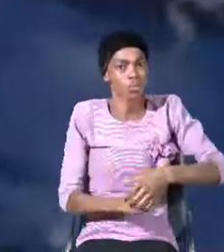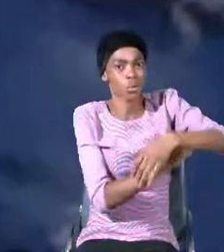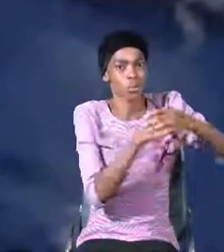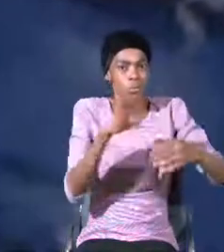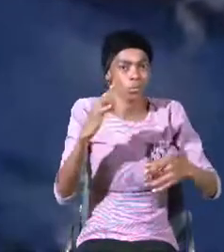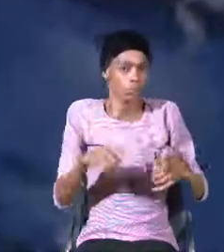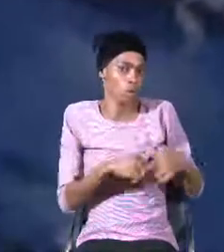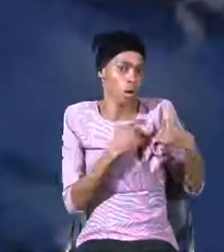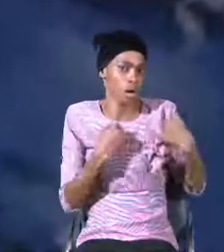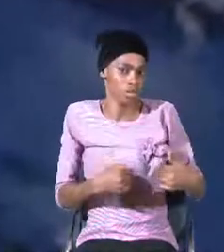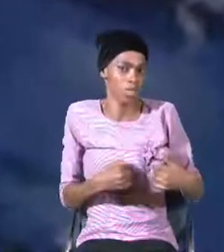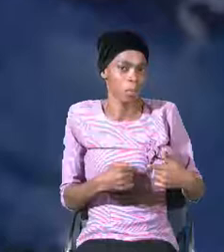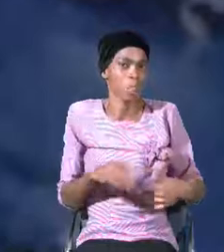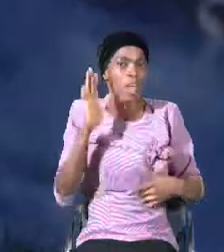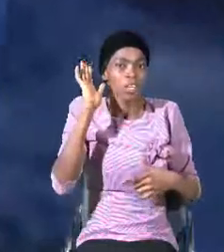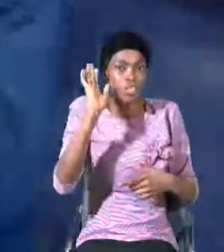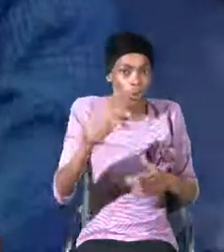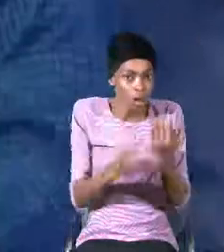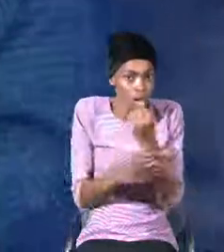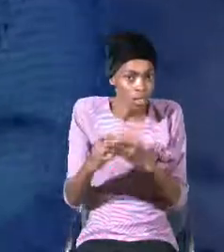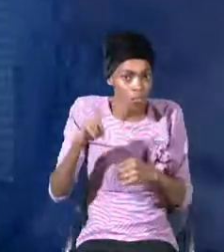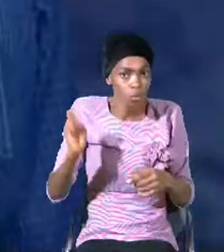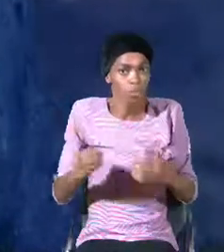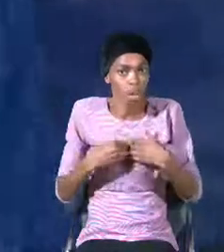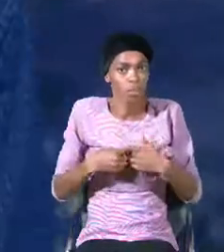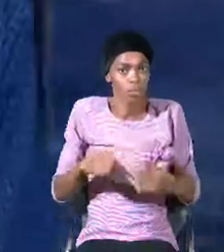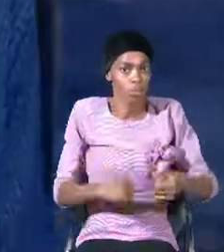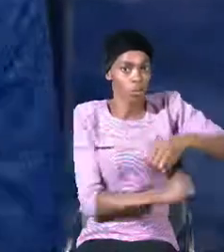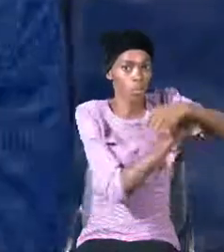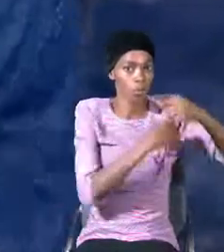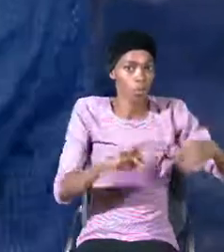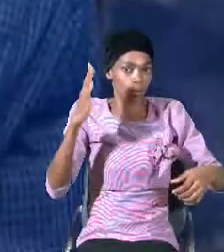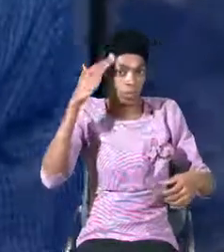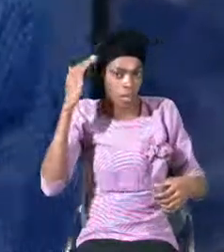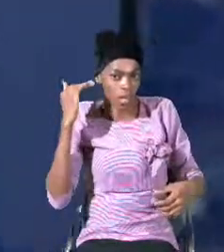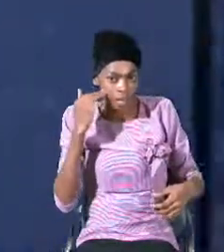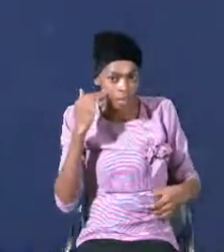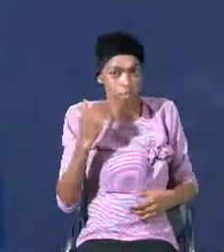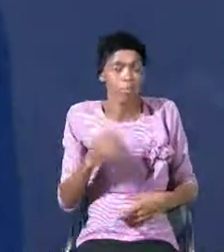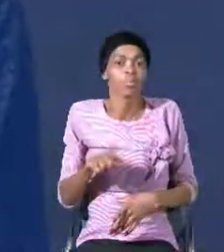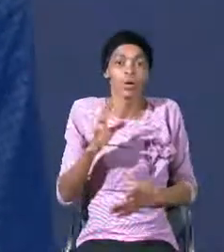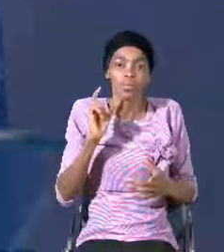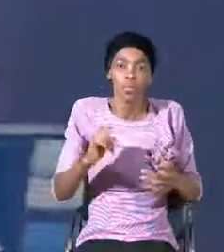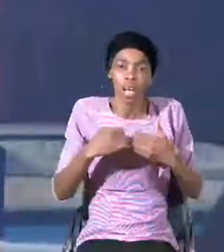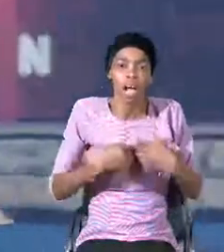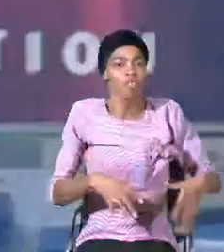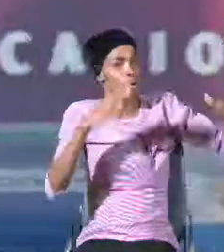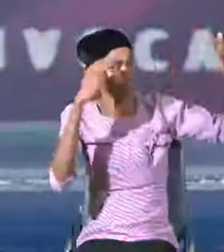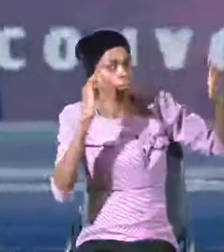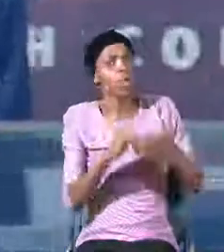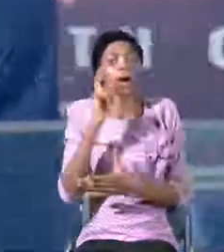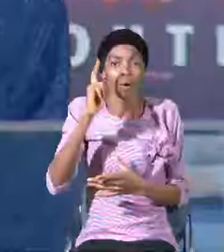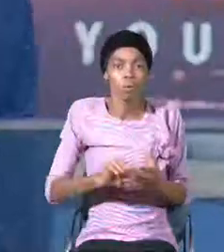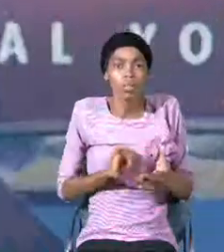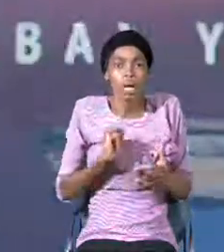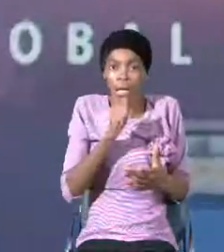main doit avoir le soutien de ta tête. Ta main doit avoir l'espérance pour tout ce que je fais maintenant me